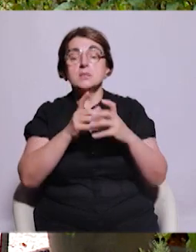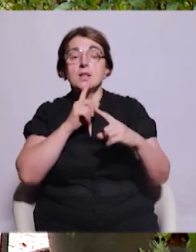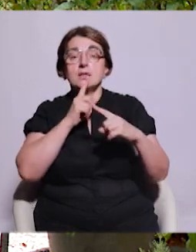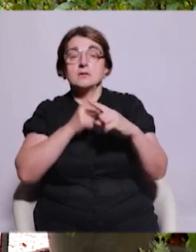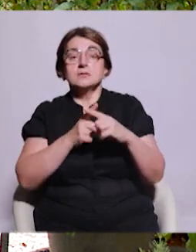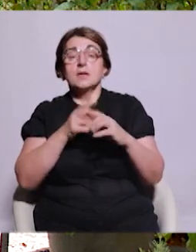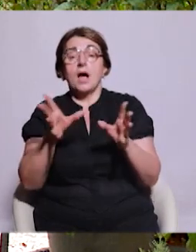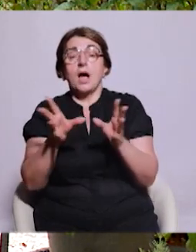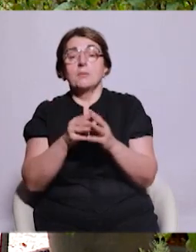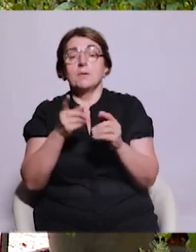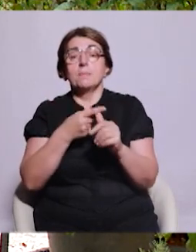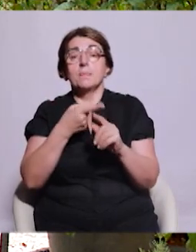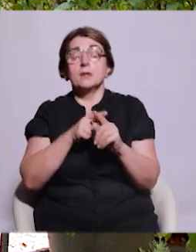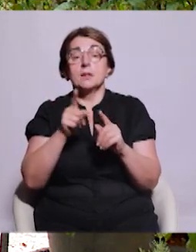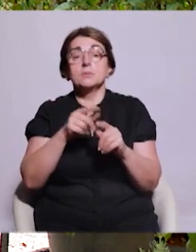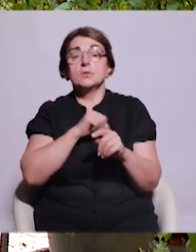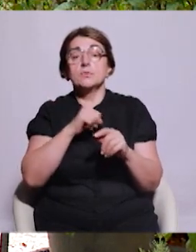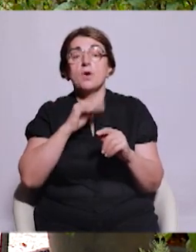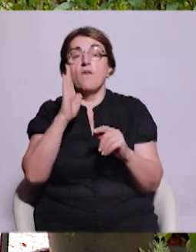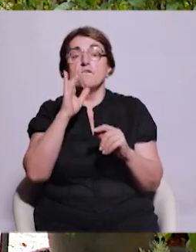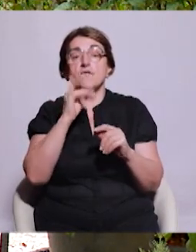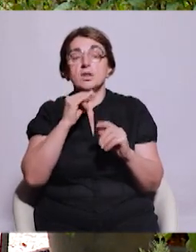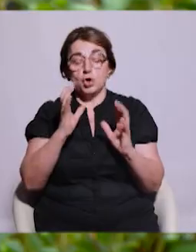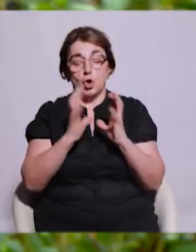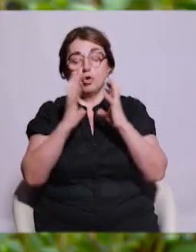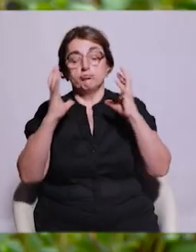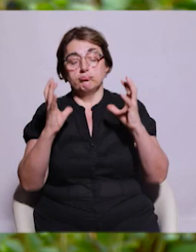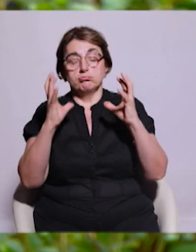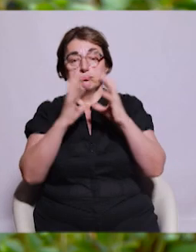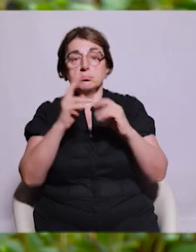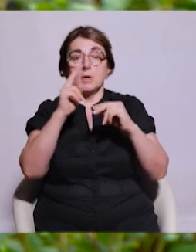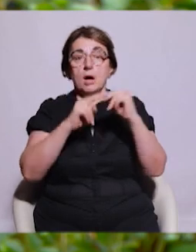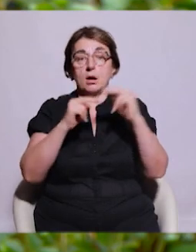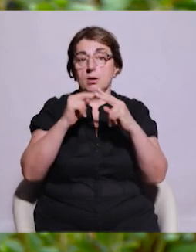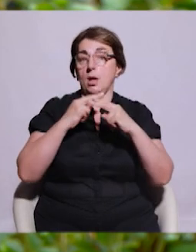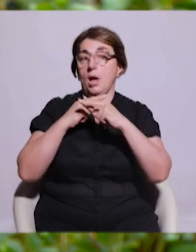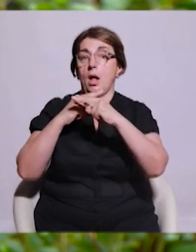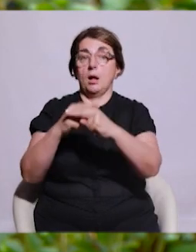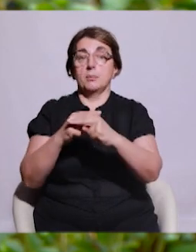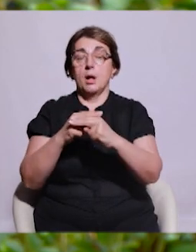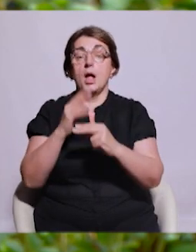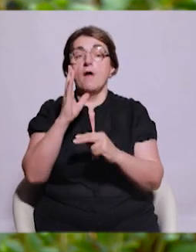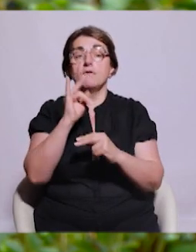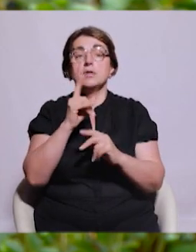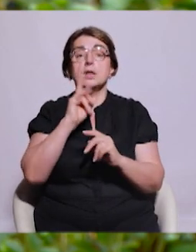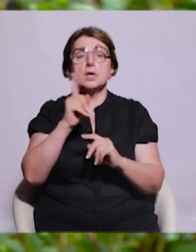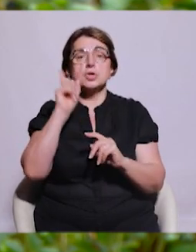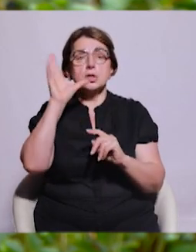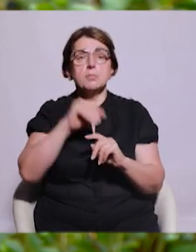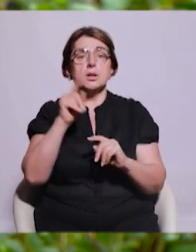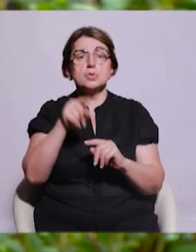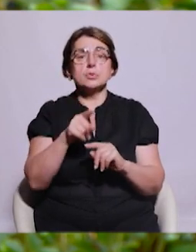ეძახიან ასე? იმიტომ, რომ ვენერა ჩვენს პლანეტას ზომით და შემადგენლობით გავს. ვენერაზე რაც შეიძლება რომ